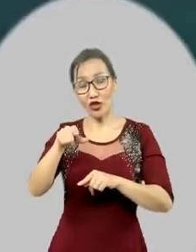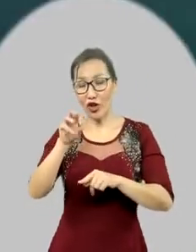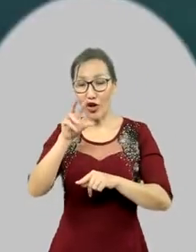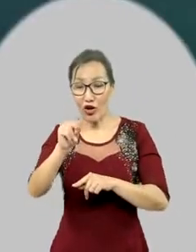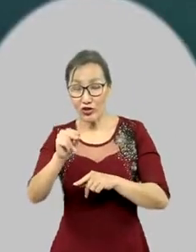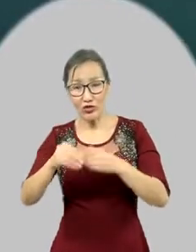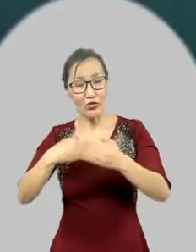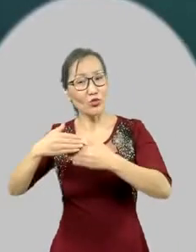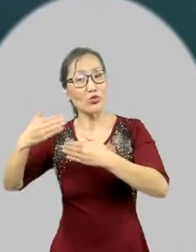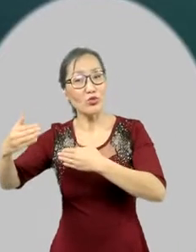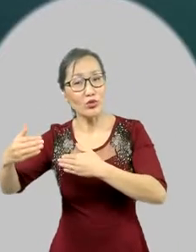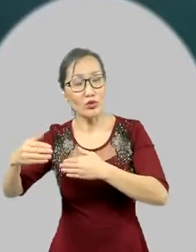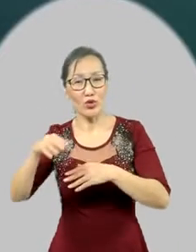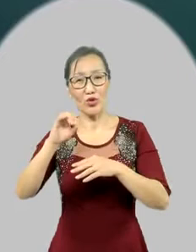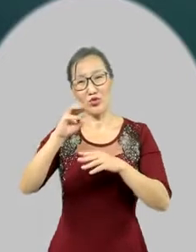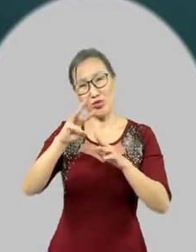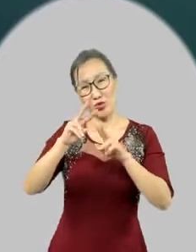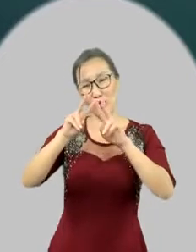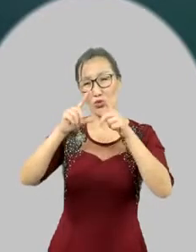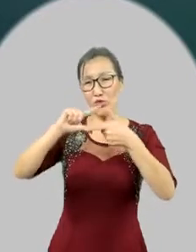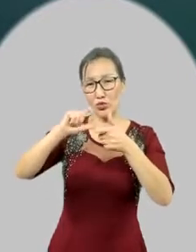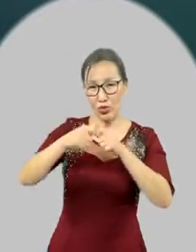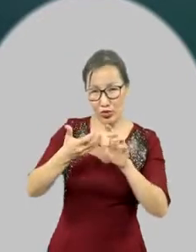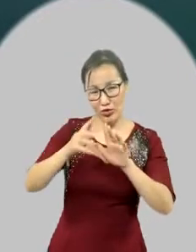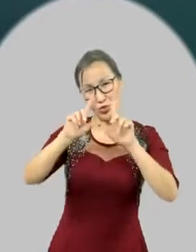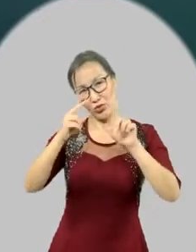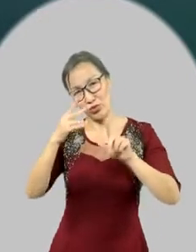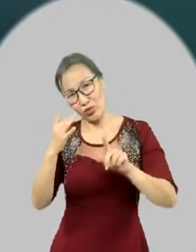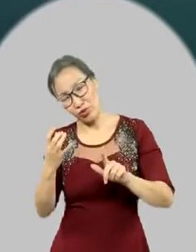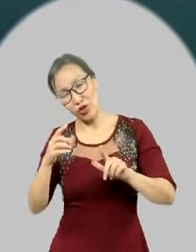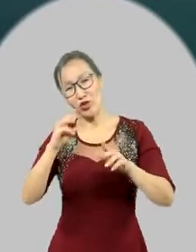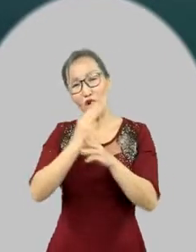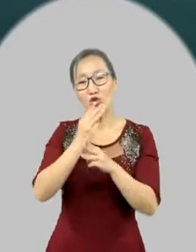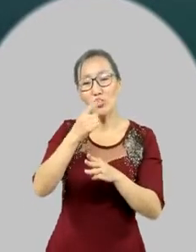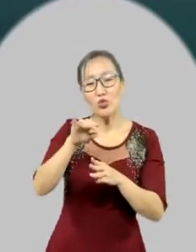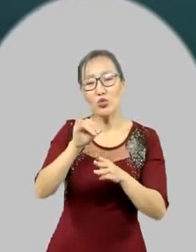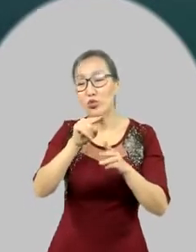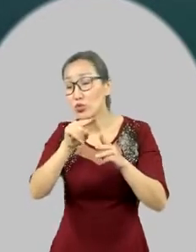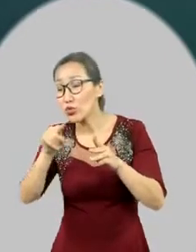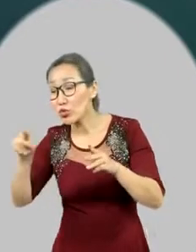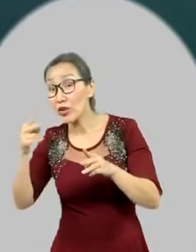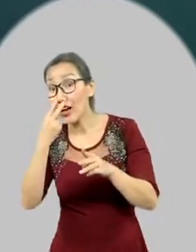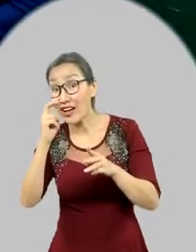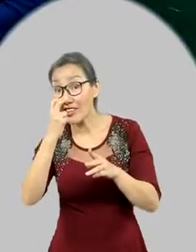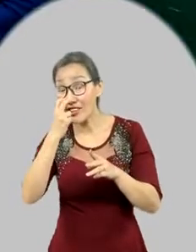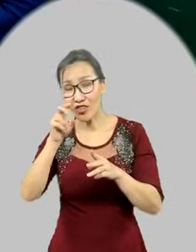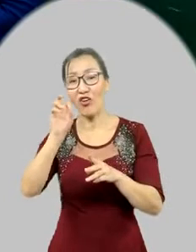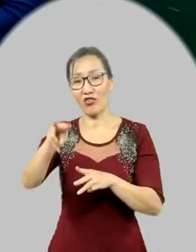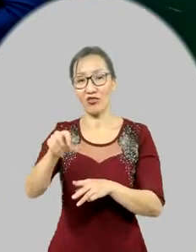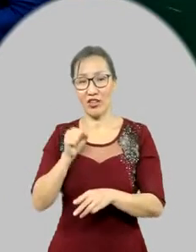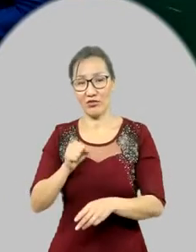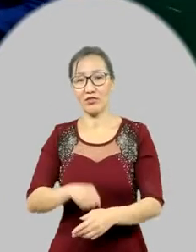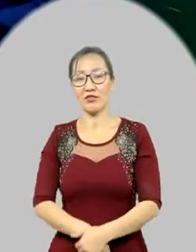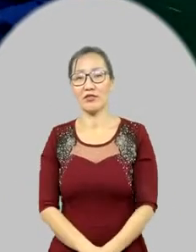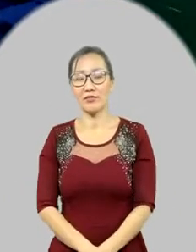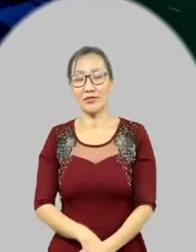Энэ хичээлээр бид юмс, дүрс, тооны зүй тогтлыг олж үргэлжлүүлэн олж сурна. За